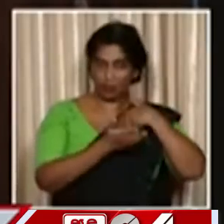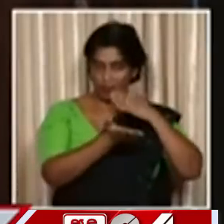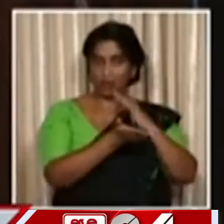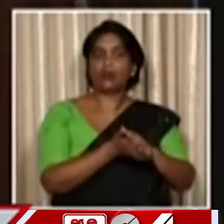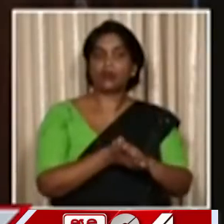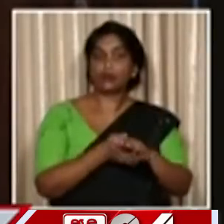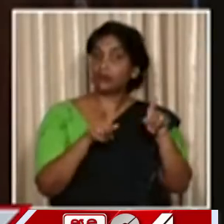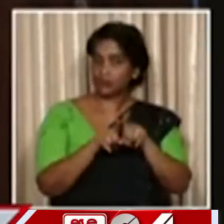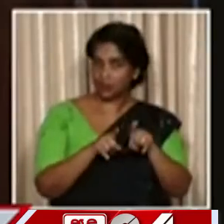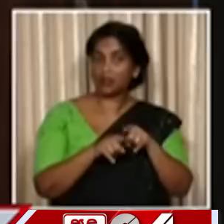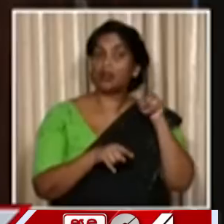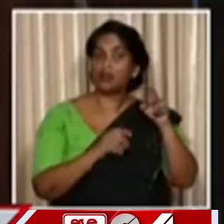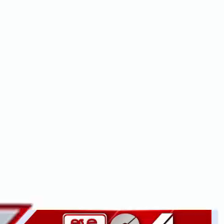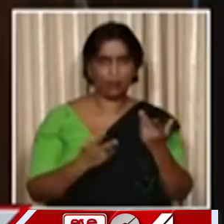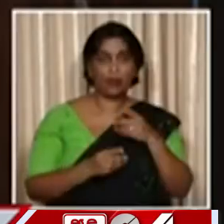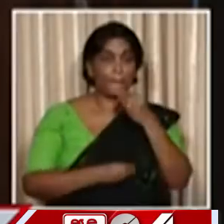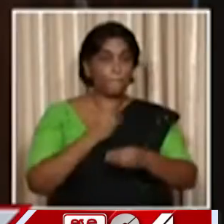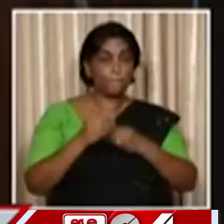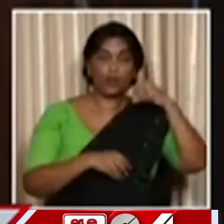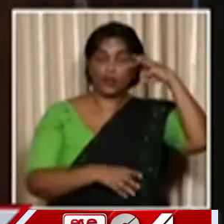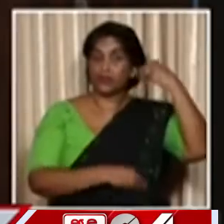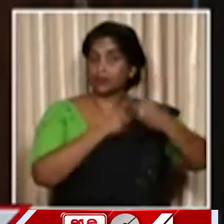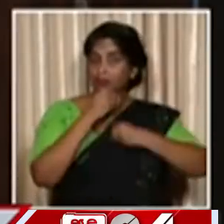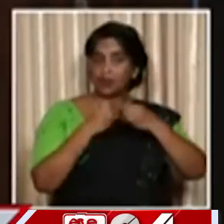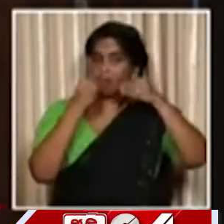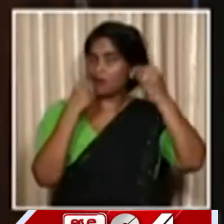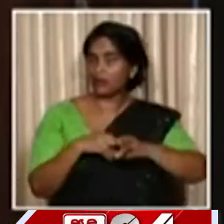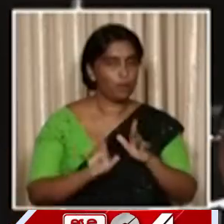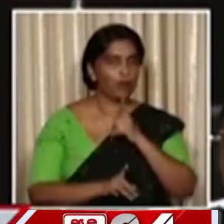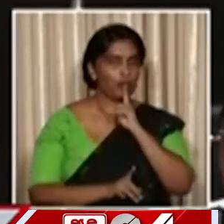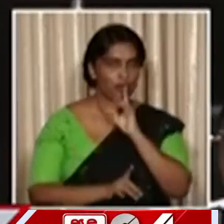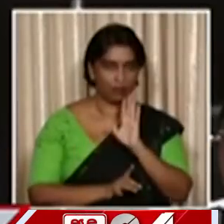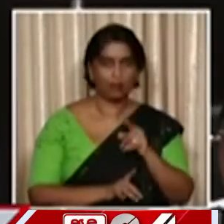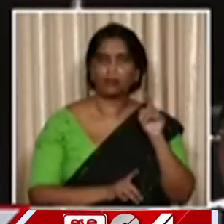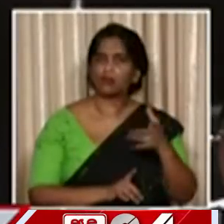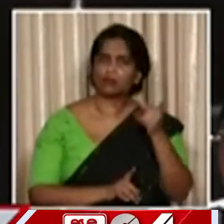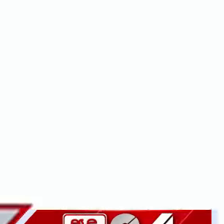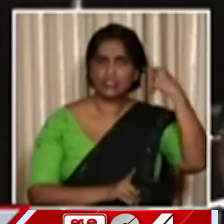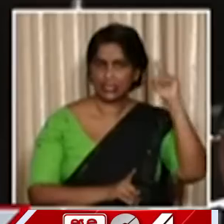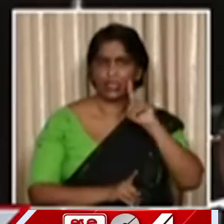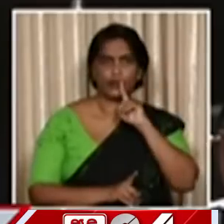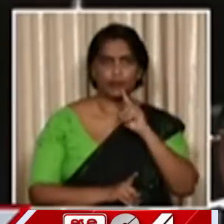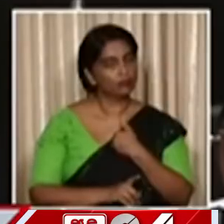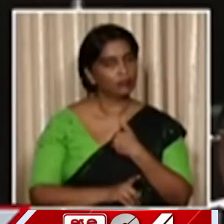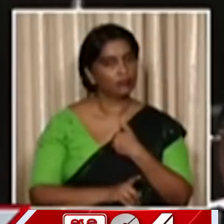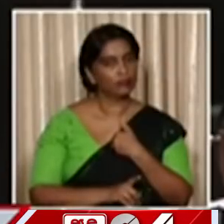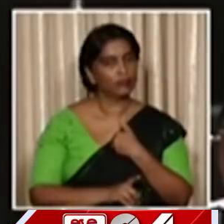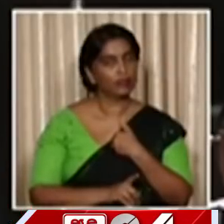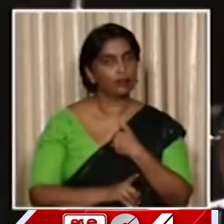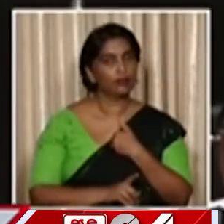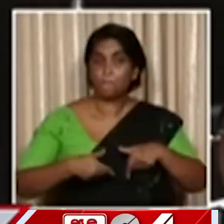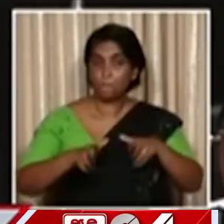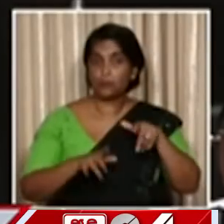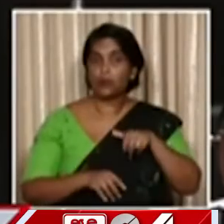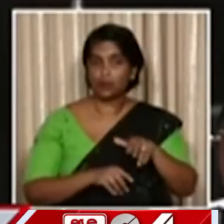සිටින ඉඳලා තමයි එතුමා එළවන්නේ. මේ විදුලි නිෂ්පාදනය කඩාවැට්ටන්න දෙන්න බෑ. ඒක එතුමා කෙලින්ම කිව්වා ඊයේ මම පාරේ බැහැලා